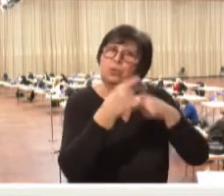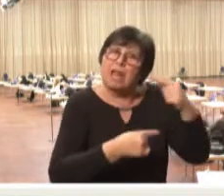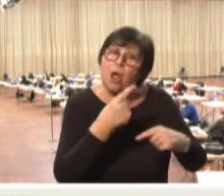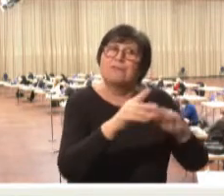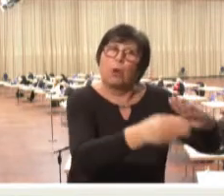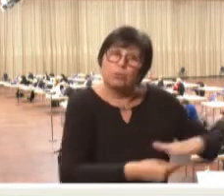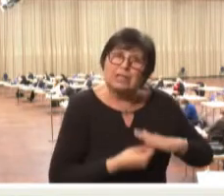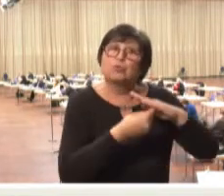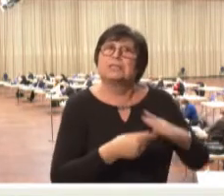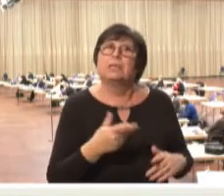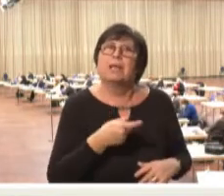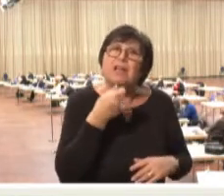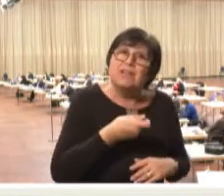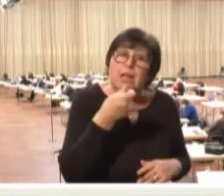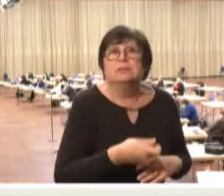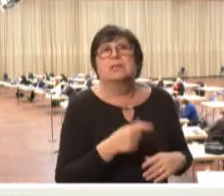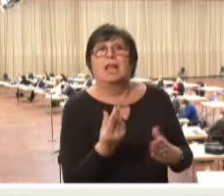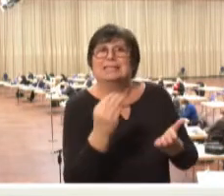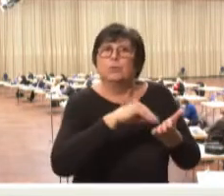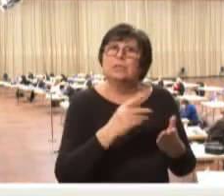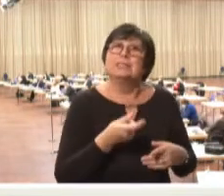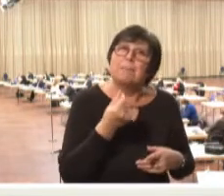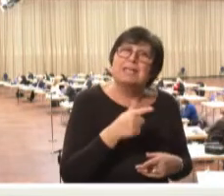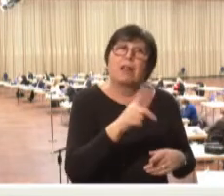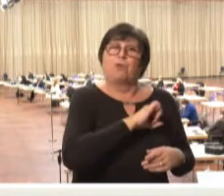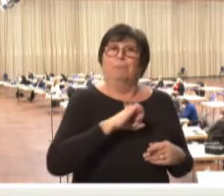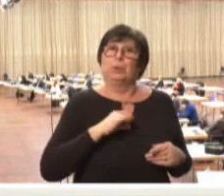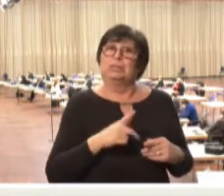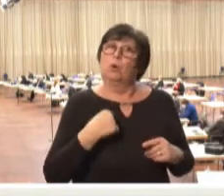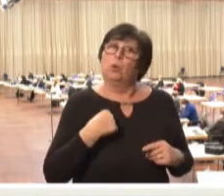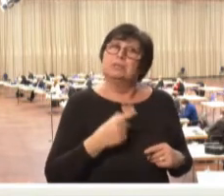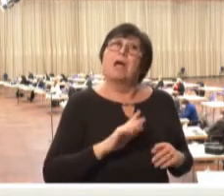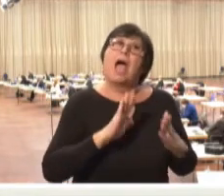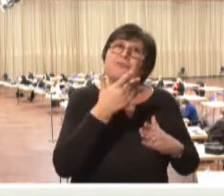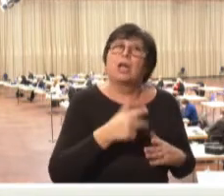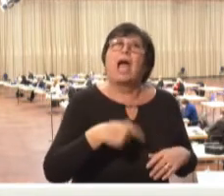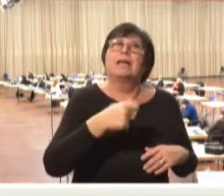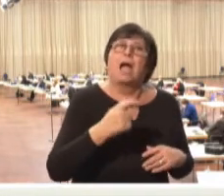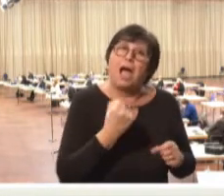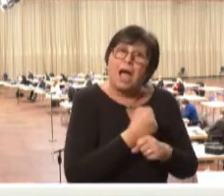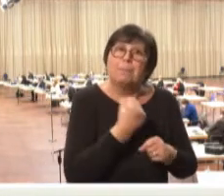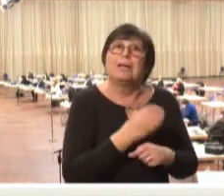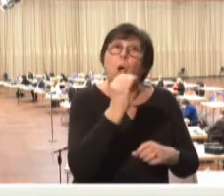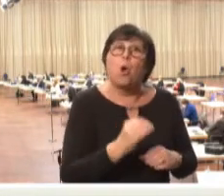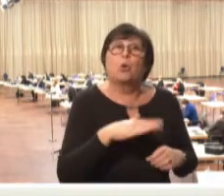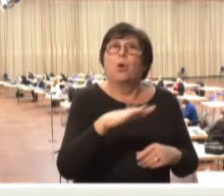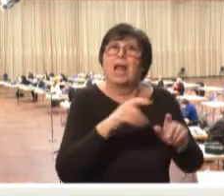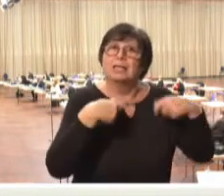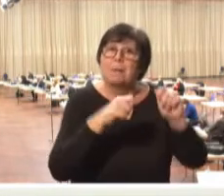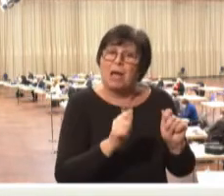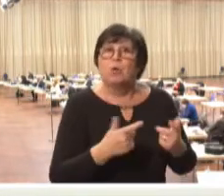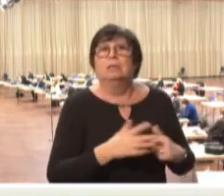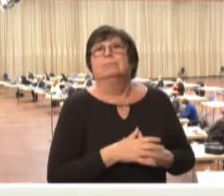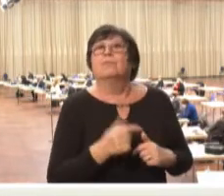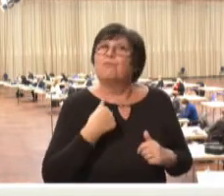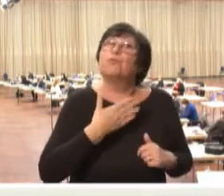zu unterstützen mit finanziellen zusätzlichen Mitteln des Bundes. Unsere erfolgreiche Arbeit beim Thema Ökolandbau, ich würde ihn nicht daran